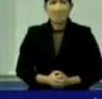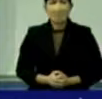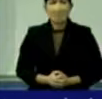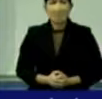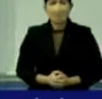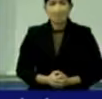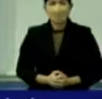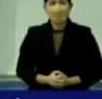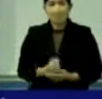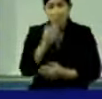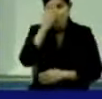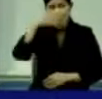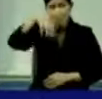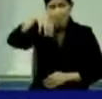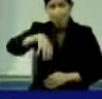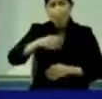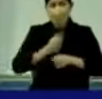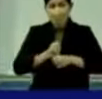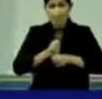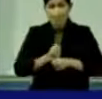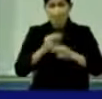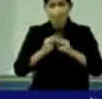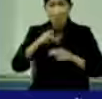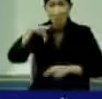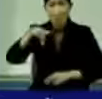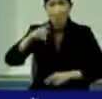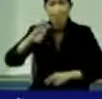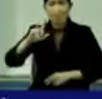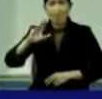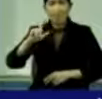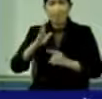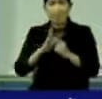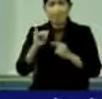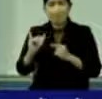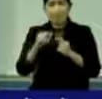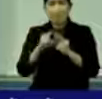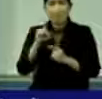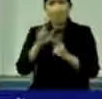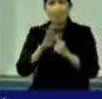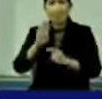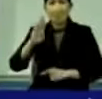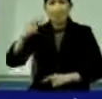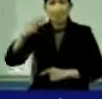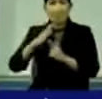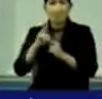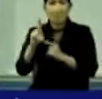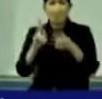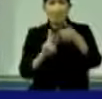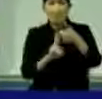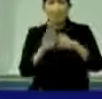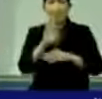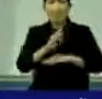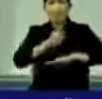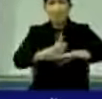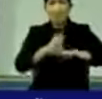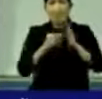ที่บริเวณหน้าอนุสาวรีย์พระยาพิชัยดาบหักนะคะนายพิพัฒน์ประจันเขตรองผู้ว่าราชการจังหวัดอุตรดิตถ์พร้อมด้ว